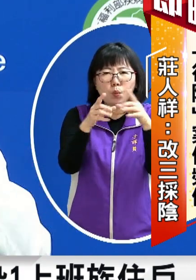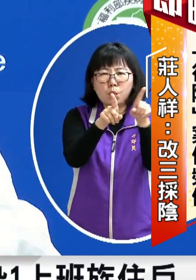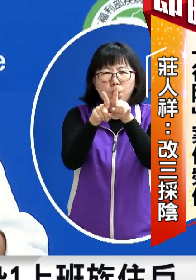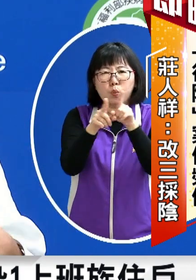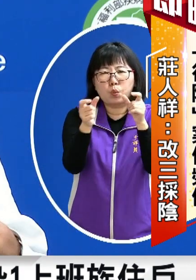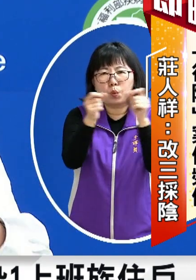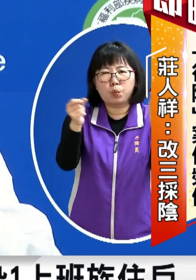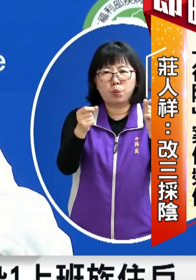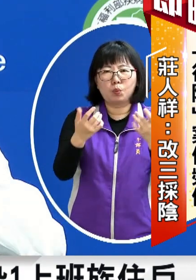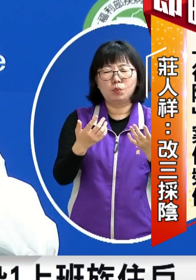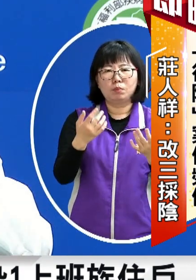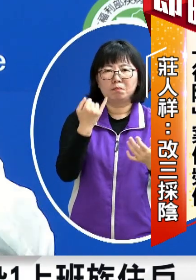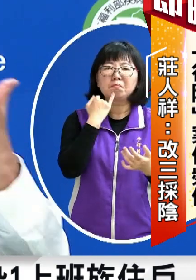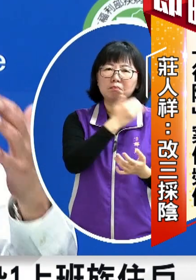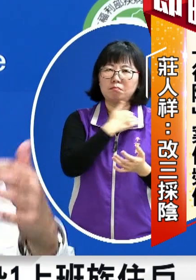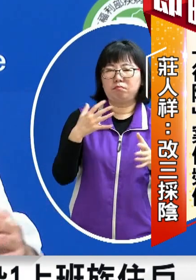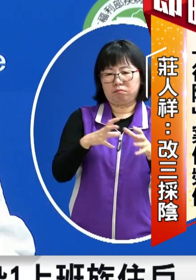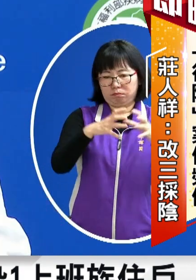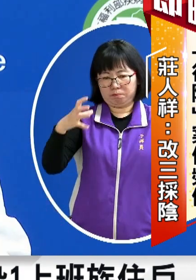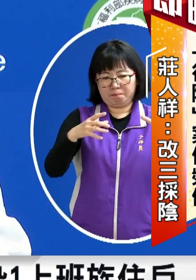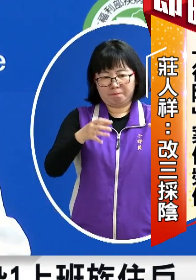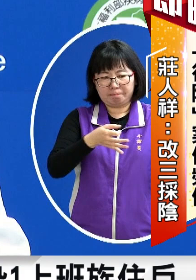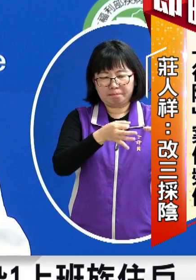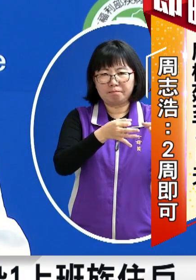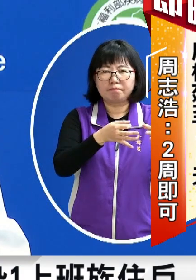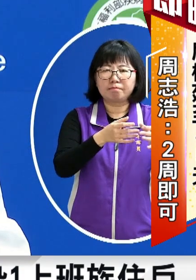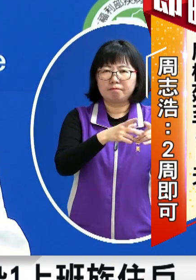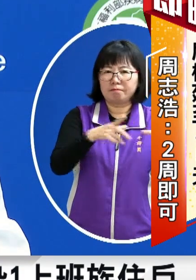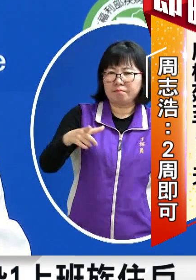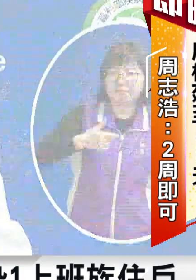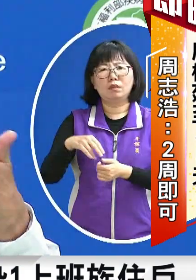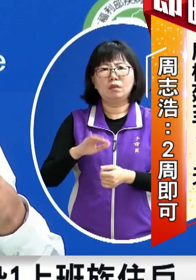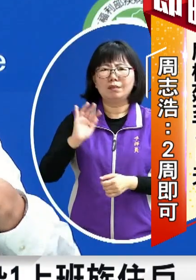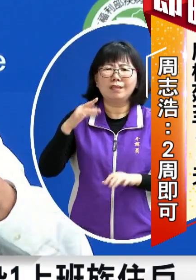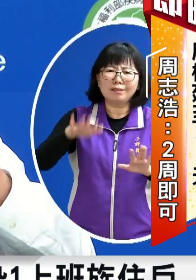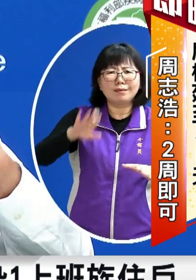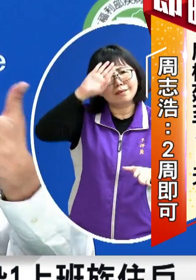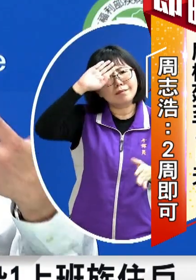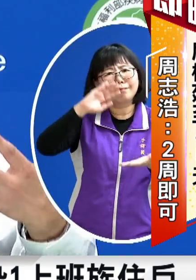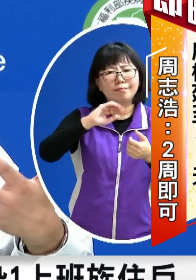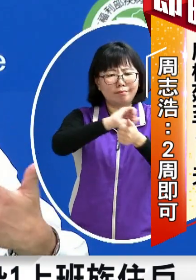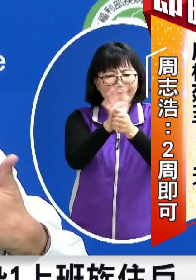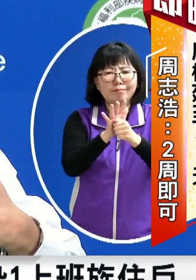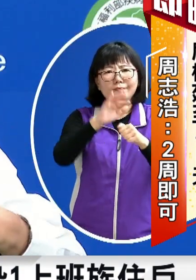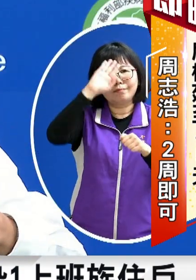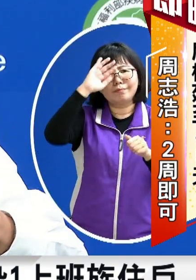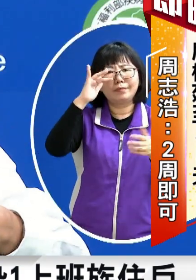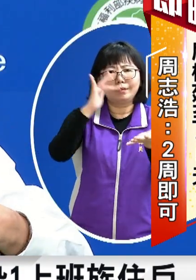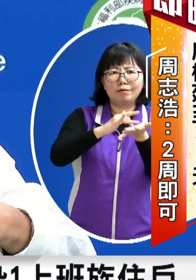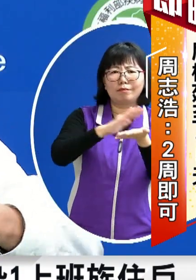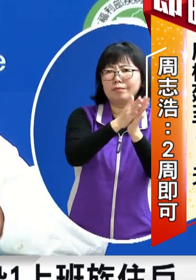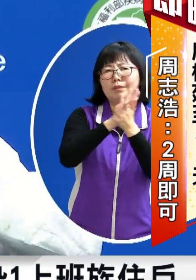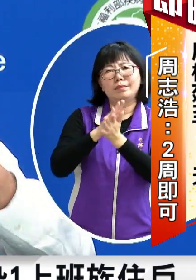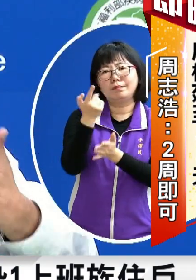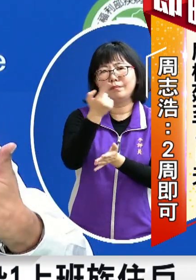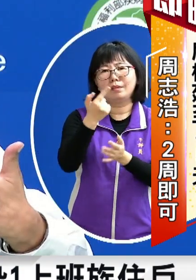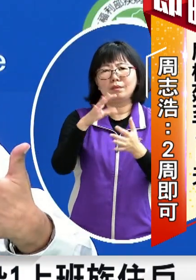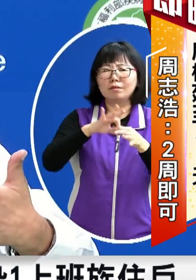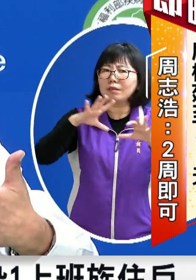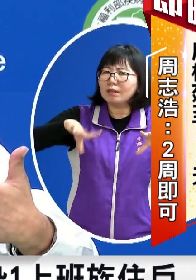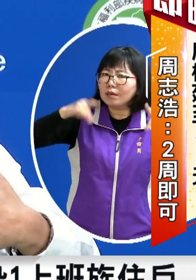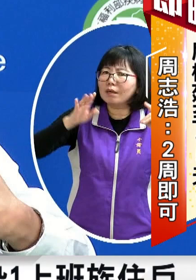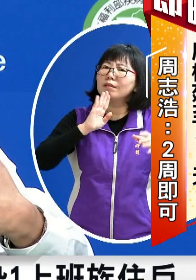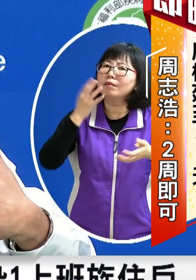是会扩大它的筛检跟追踪的一个时间。这个病毒它就一直变，所以我们一开始有发